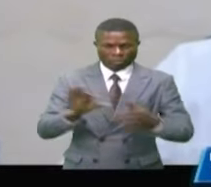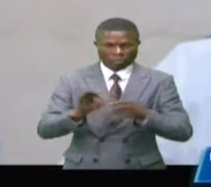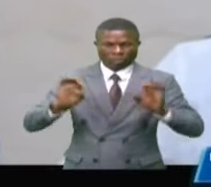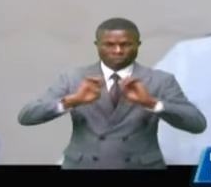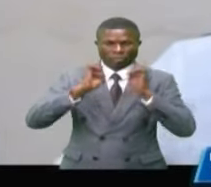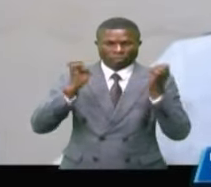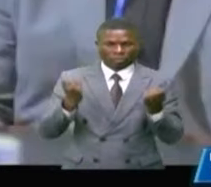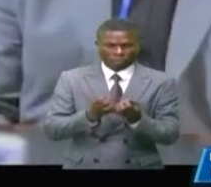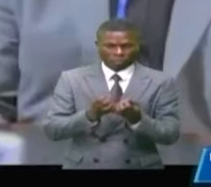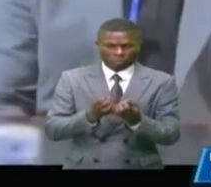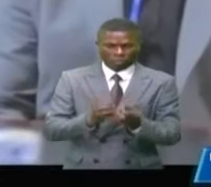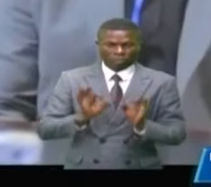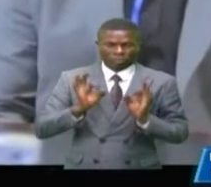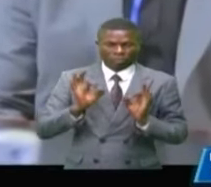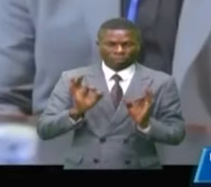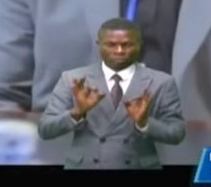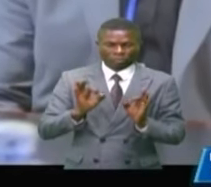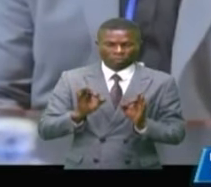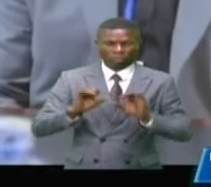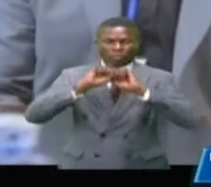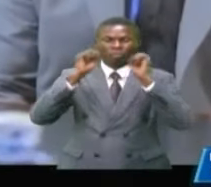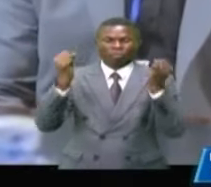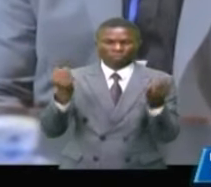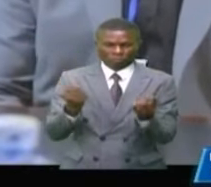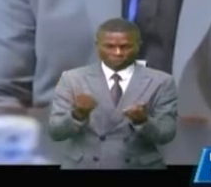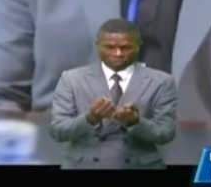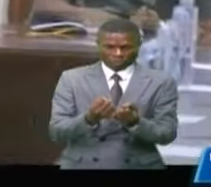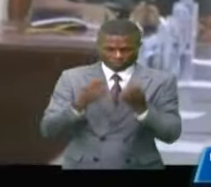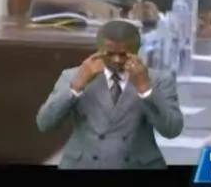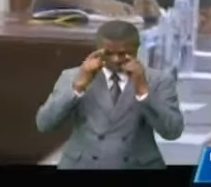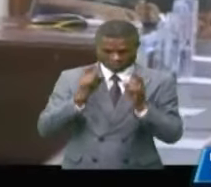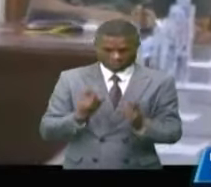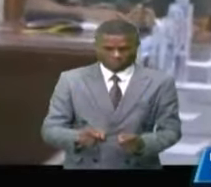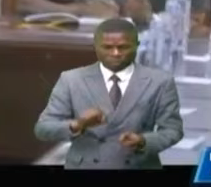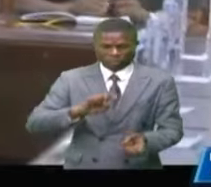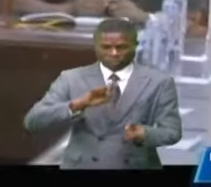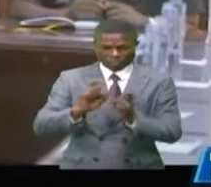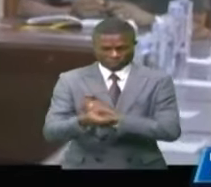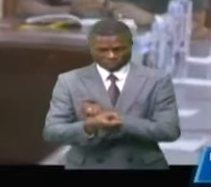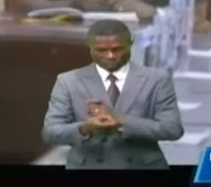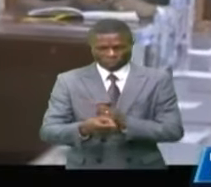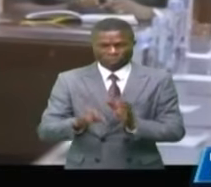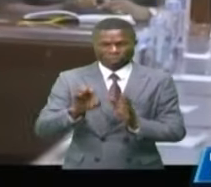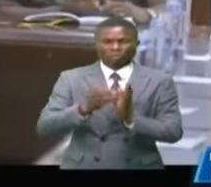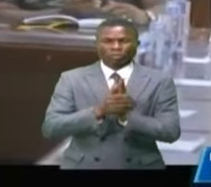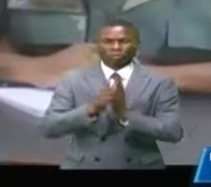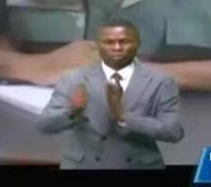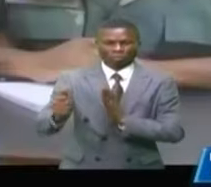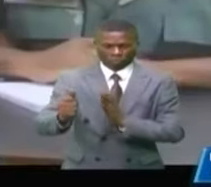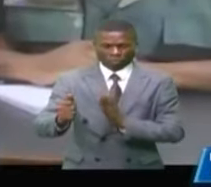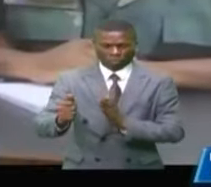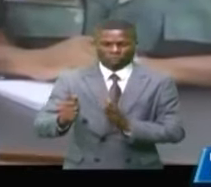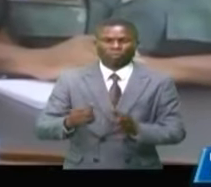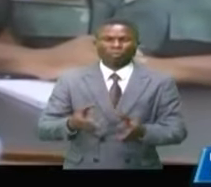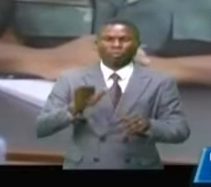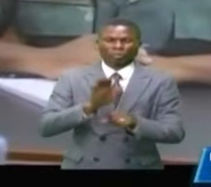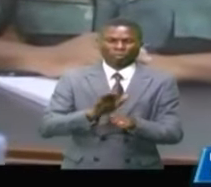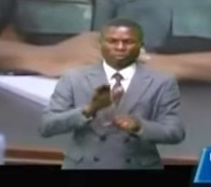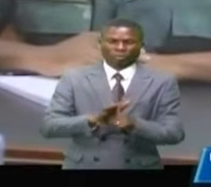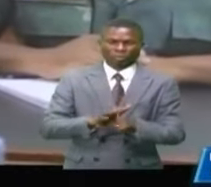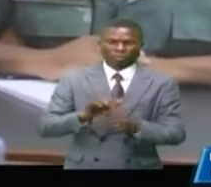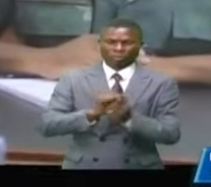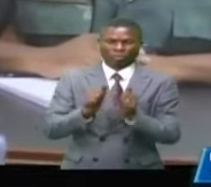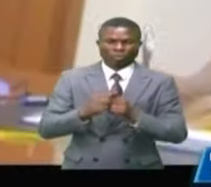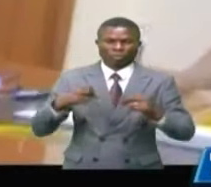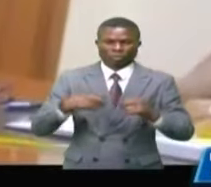l'entreprise Norusasu, une société qui s'est dû déterminer à améliorer sensiblement la qualité et la quantité de dessertes